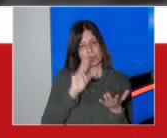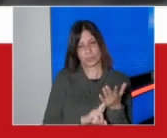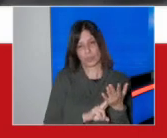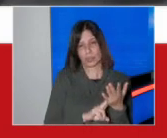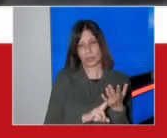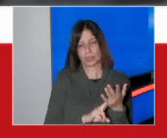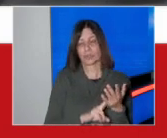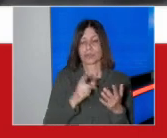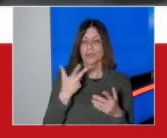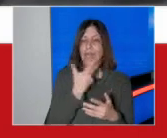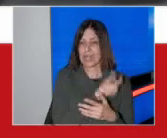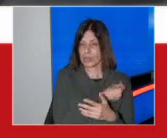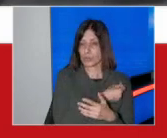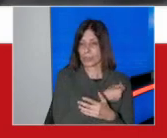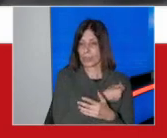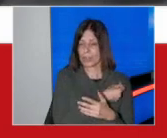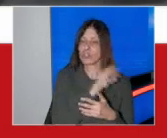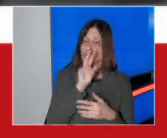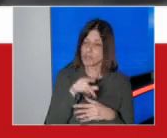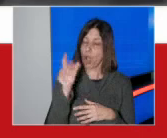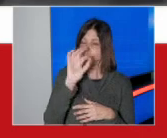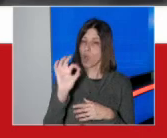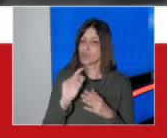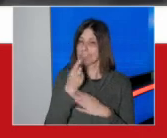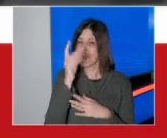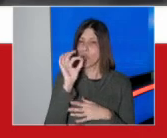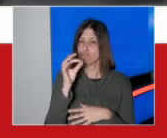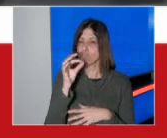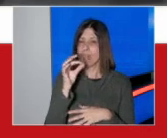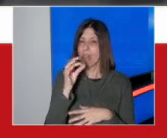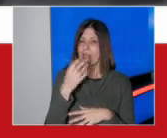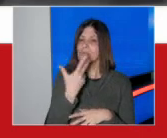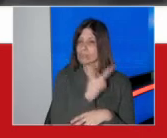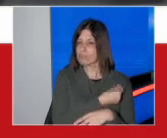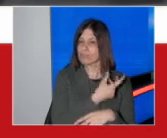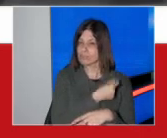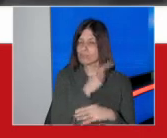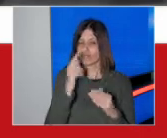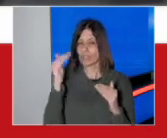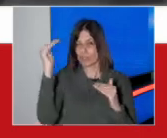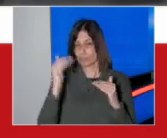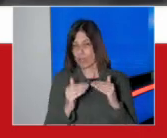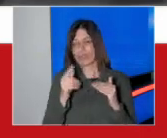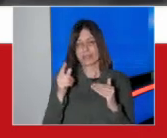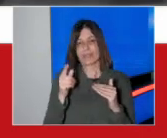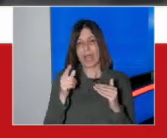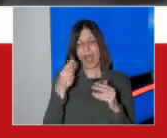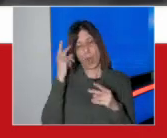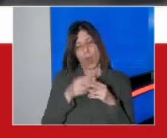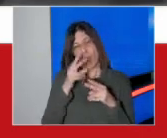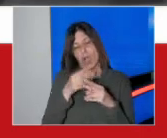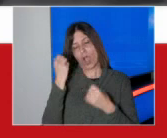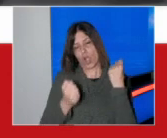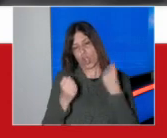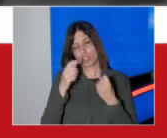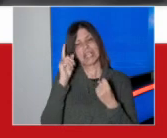העובדה שהחיסונים, לפחות יש פה אחוז גבוה של בוסטר שצמצם מאוד את התחלואה הקשה, אני חושב שצריך